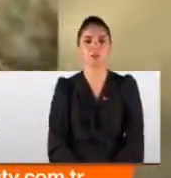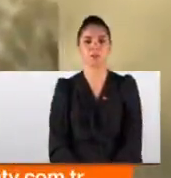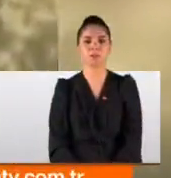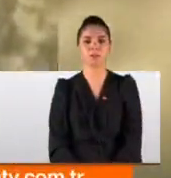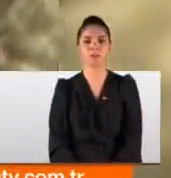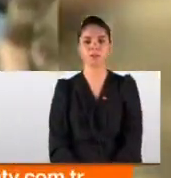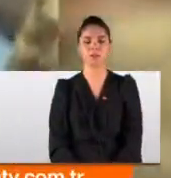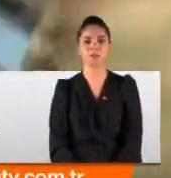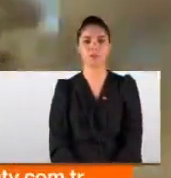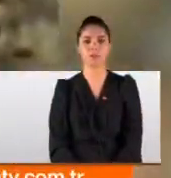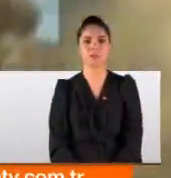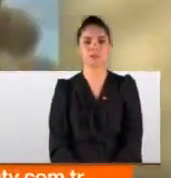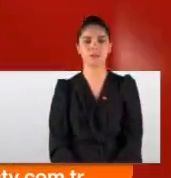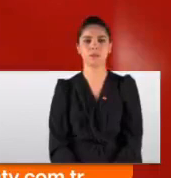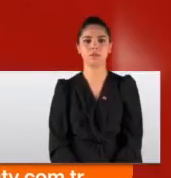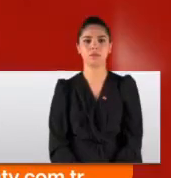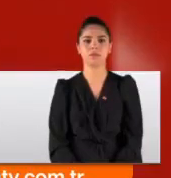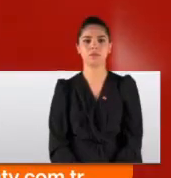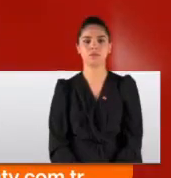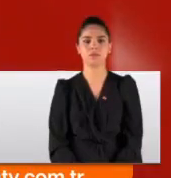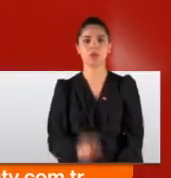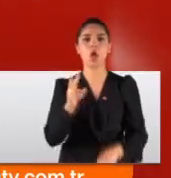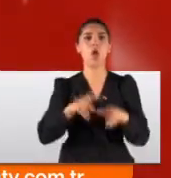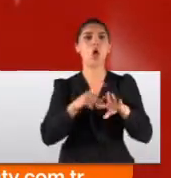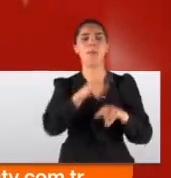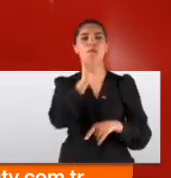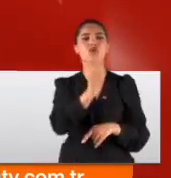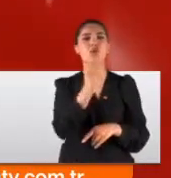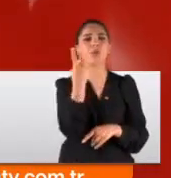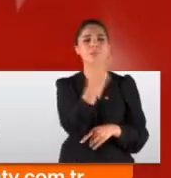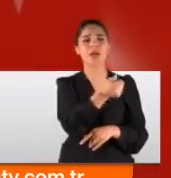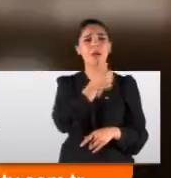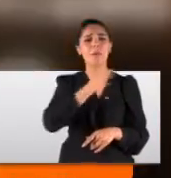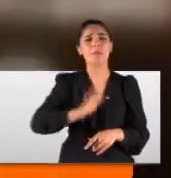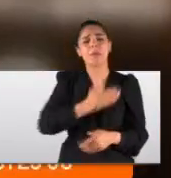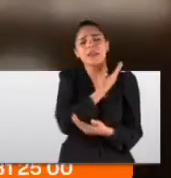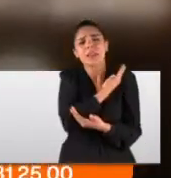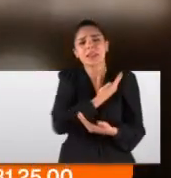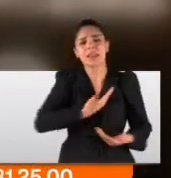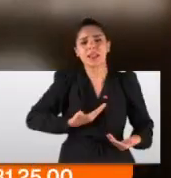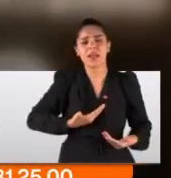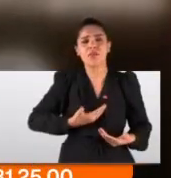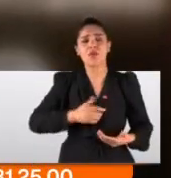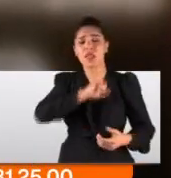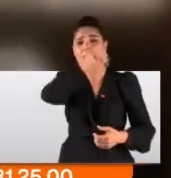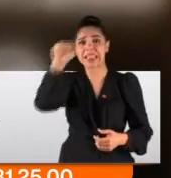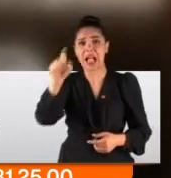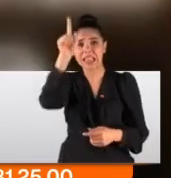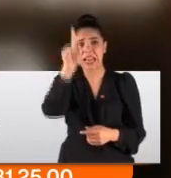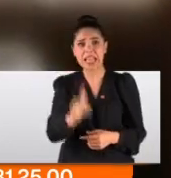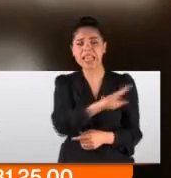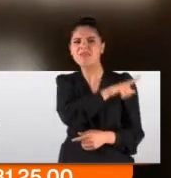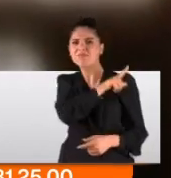Anayasal düzene uyan subaylarla. Çobandı Ömer, babasının kuzusuydu. İhanete ilk kurşunu o